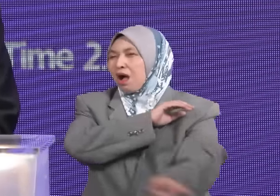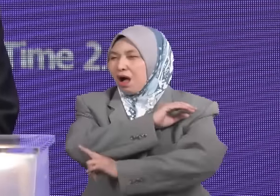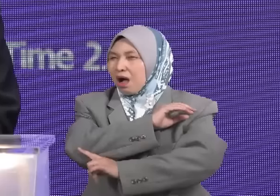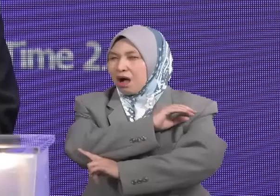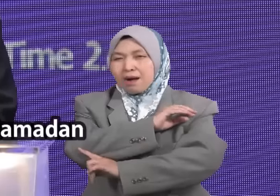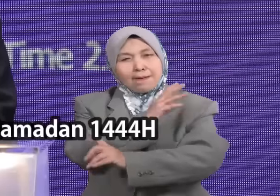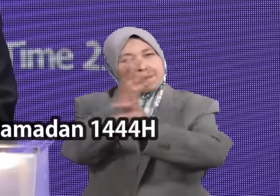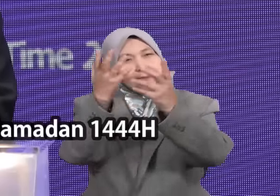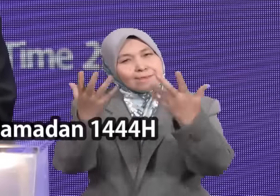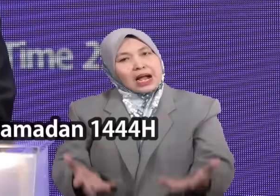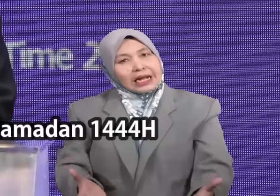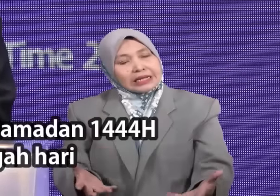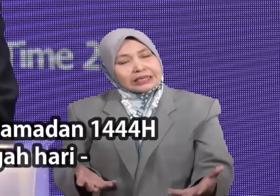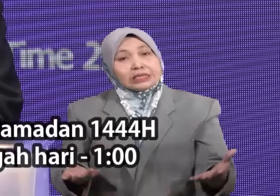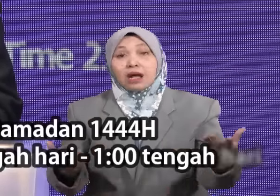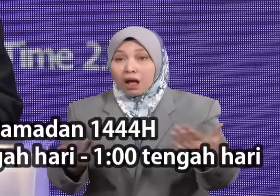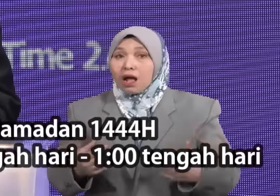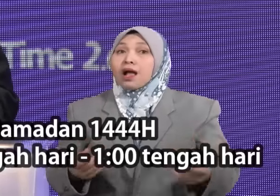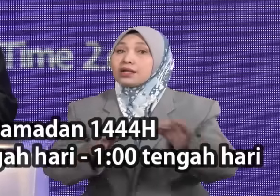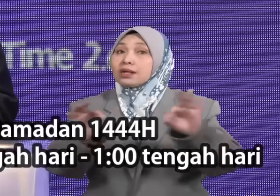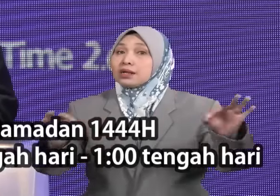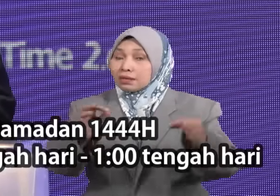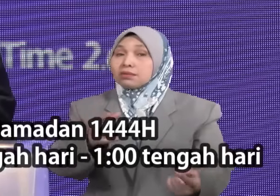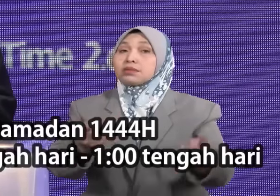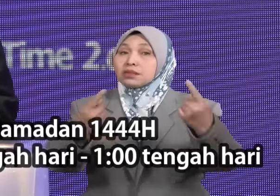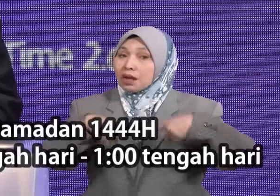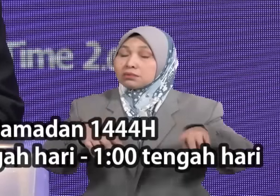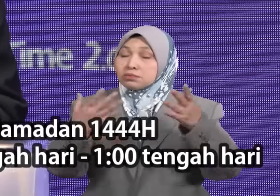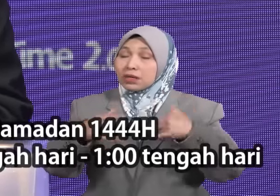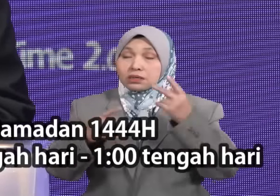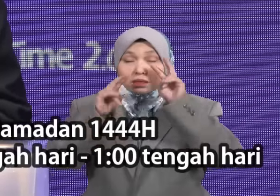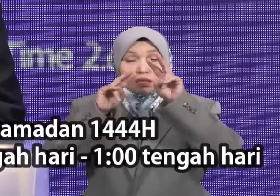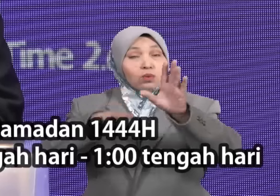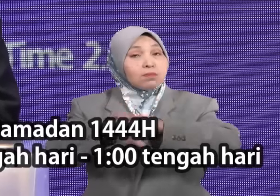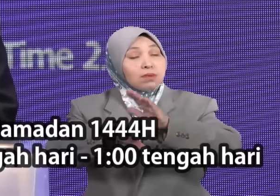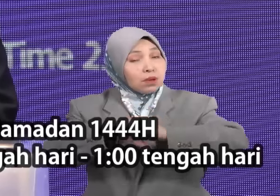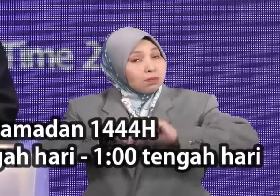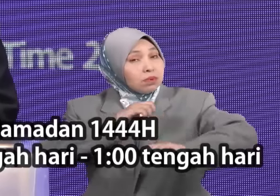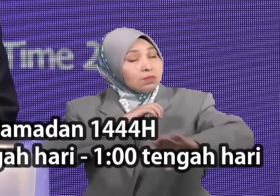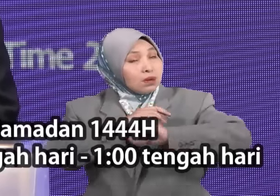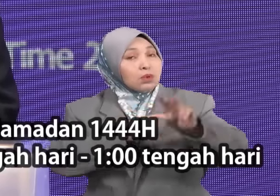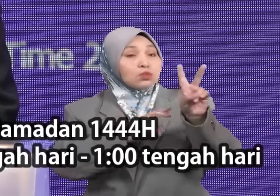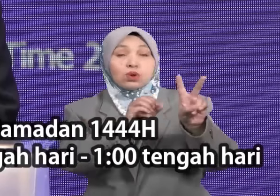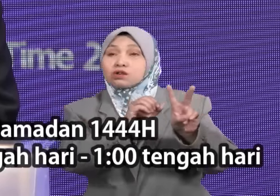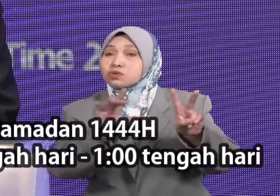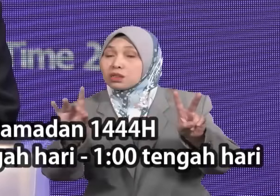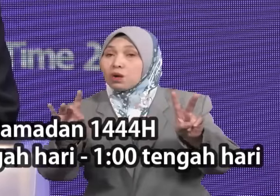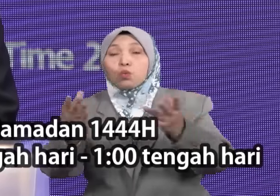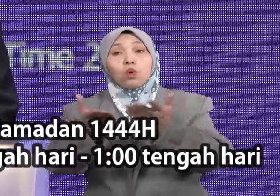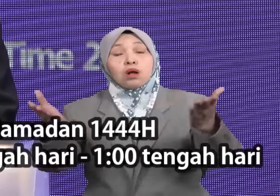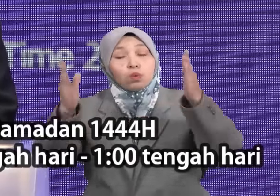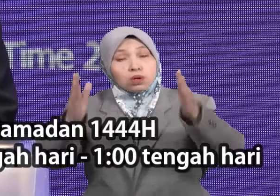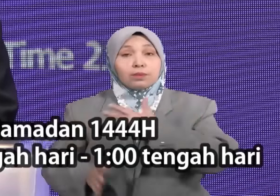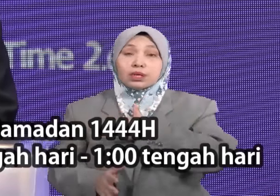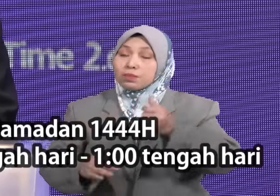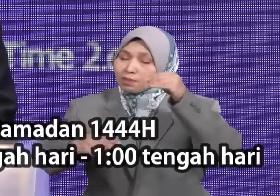berat. Hadir ayat ini selepas kita melihat kepada seruan Allah pada ayat yang ke-208, wahai orang-orang yang beriman, masuklah